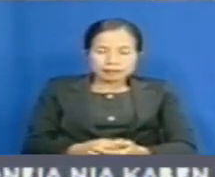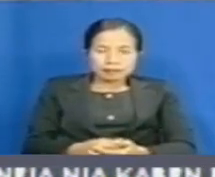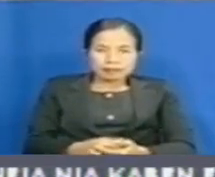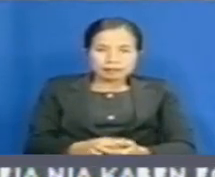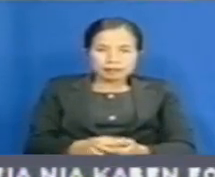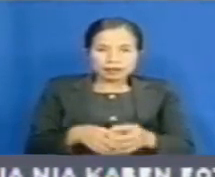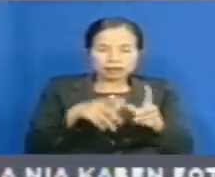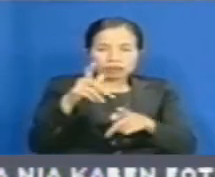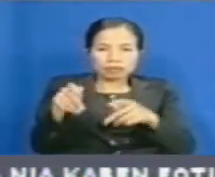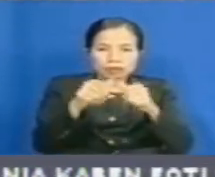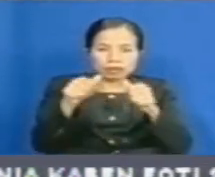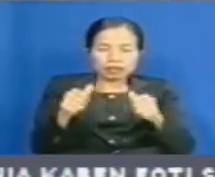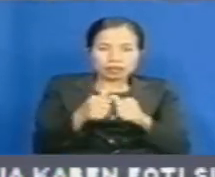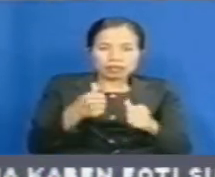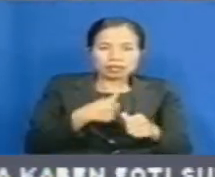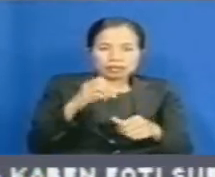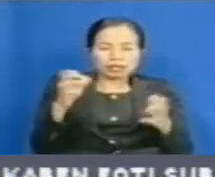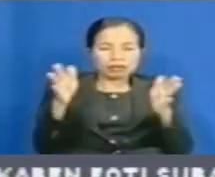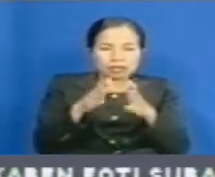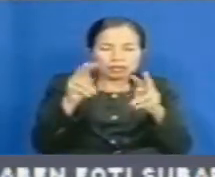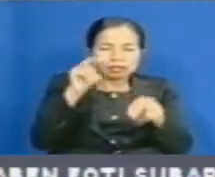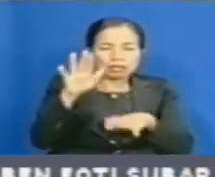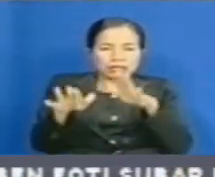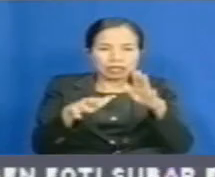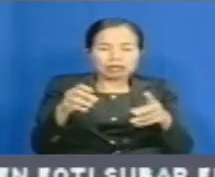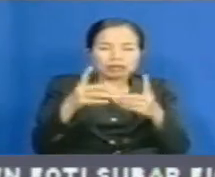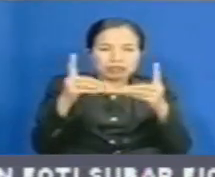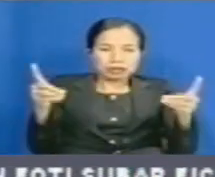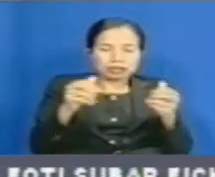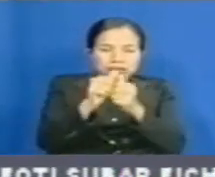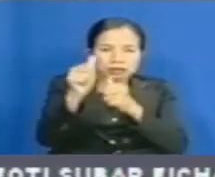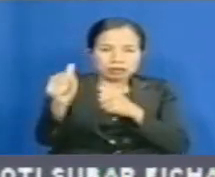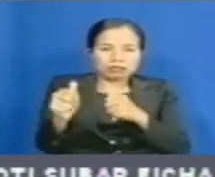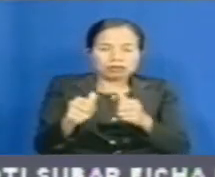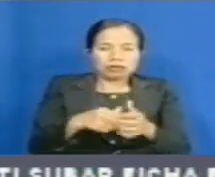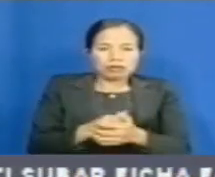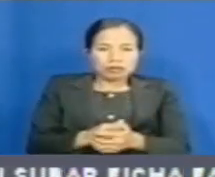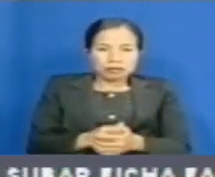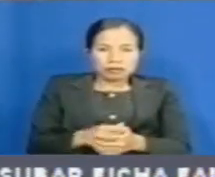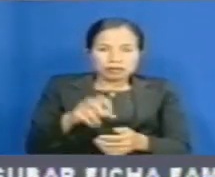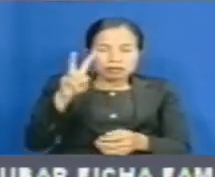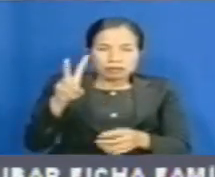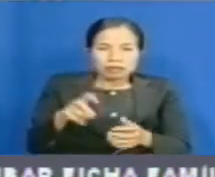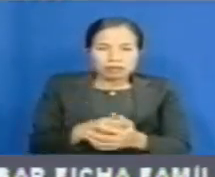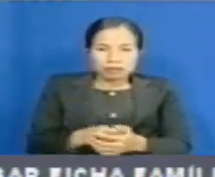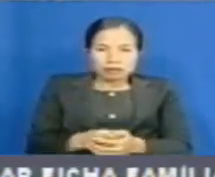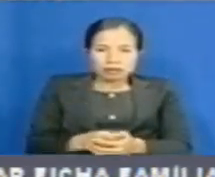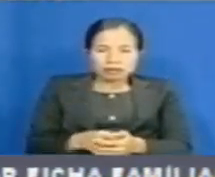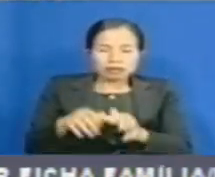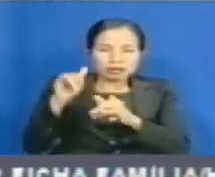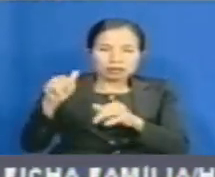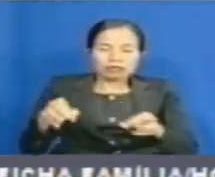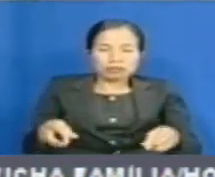durante ne kumdari aldia ainarki tekilau ain ho distance ne bedo kwaji kilometro rua hafoin tohia mota